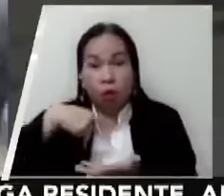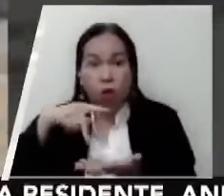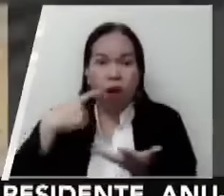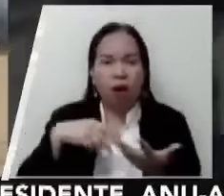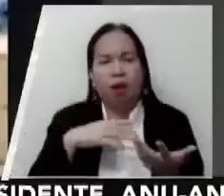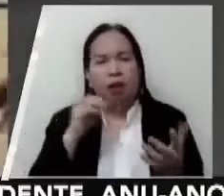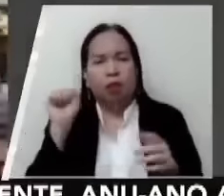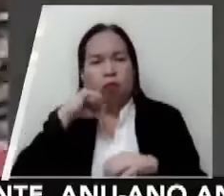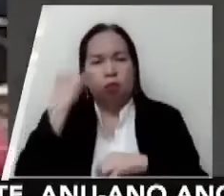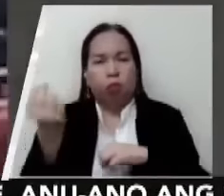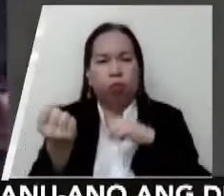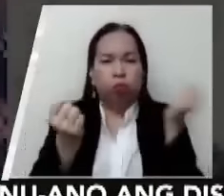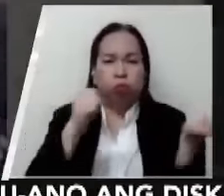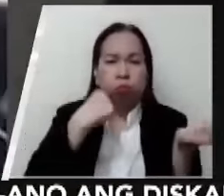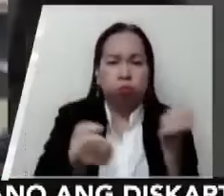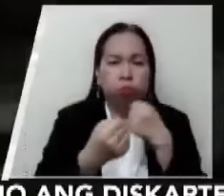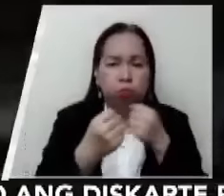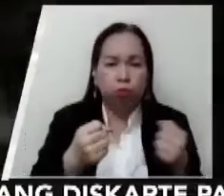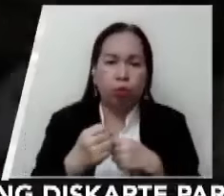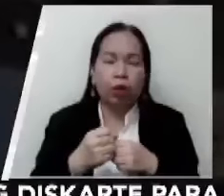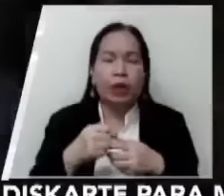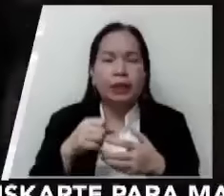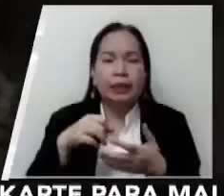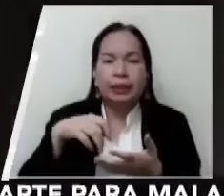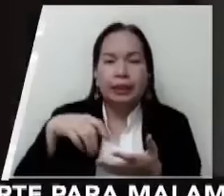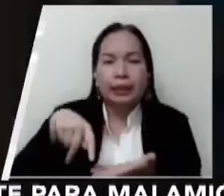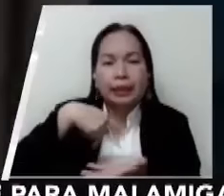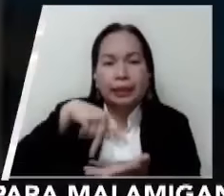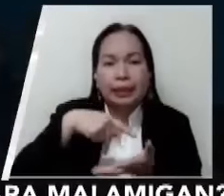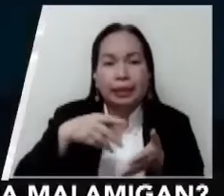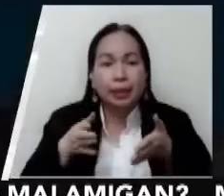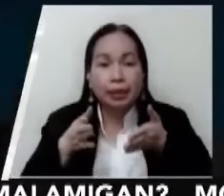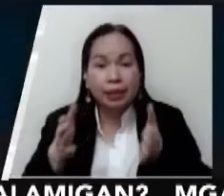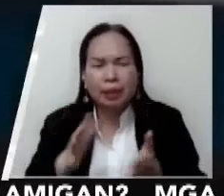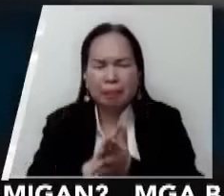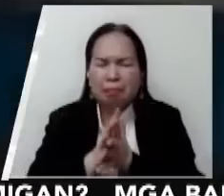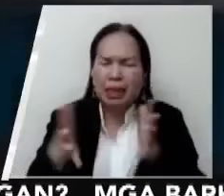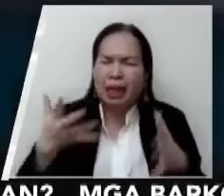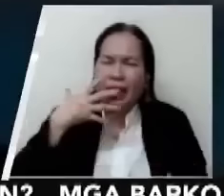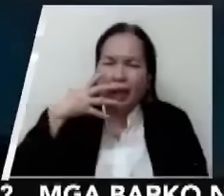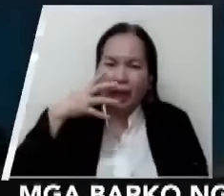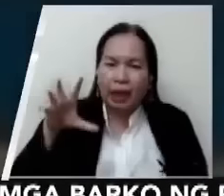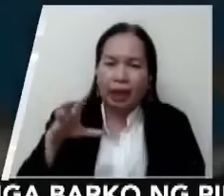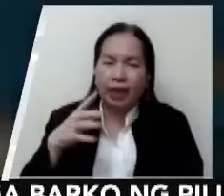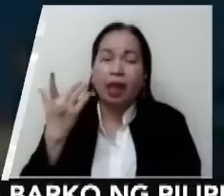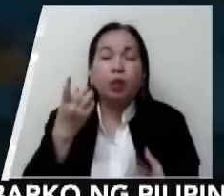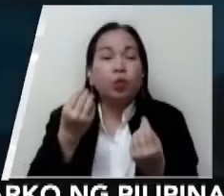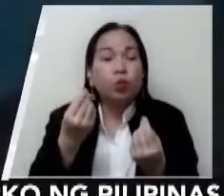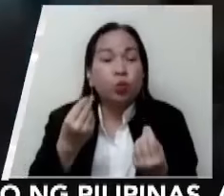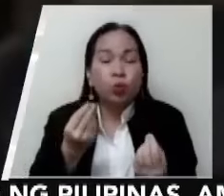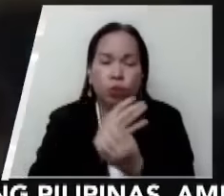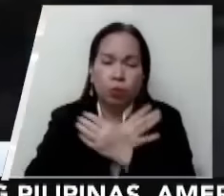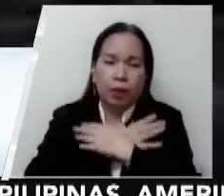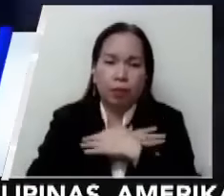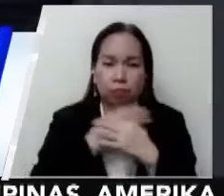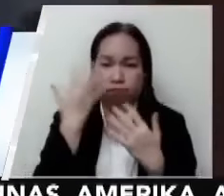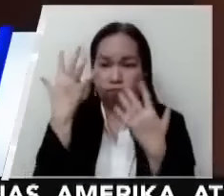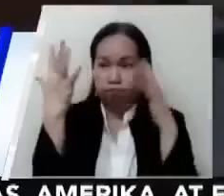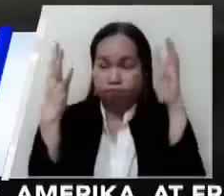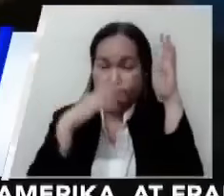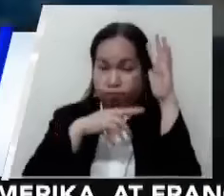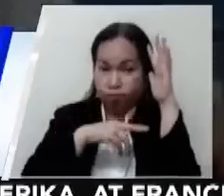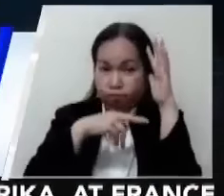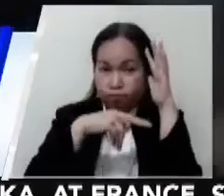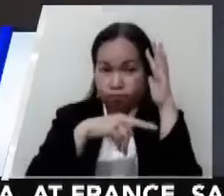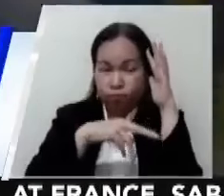street dancing dahil sa sobrang init. Ang ilan sa kanila ay pinagpahinga sa ilalim ng mga puno habang ang iba ay isinugod